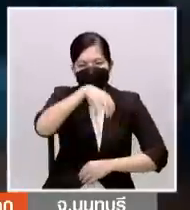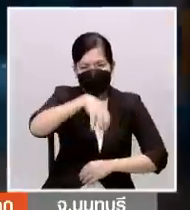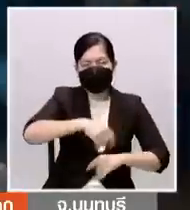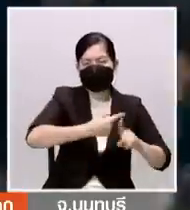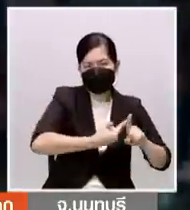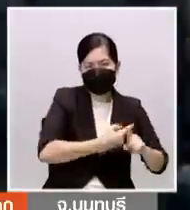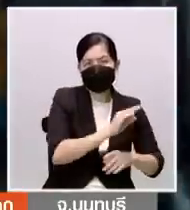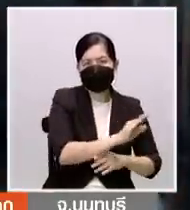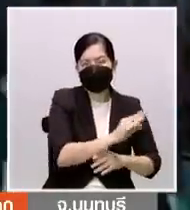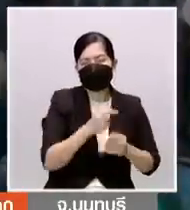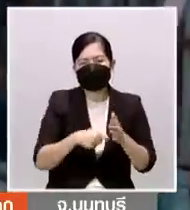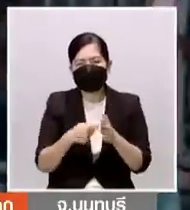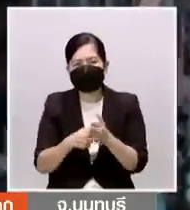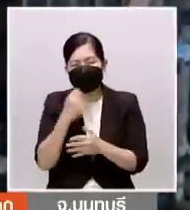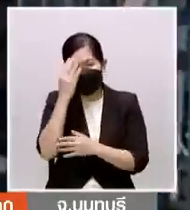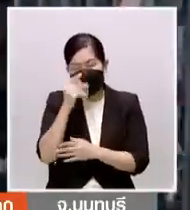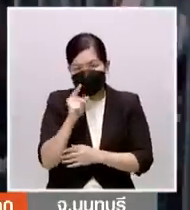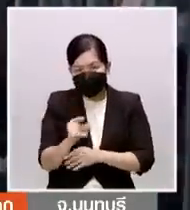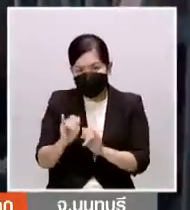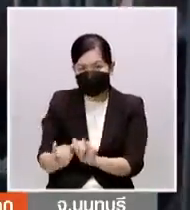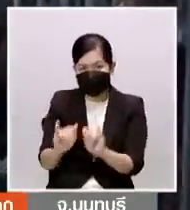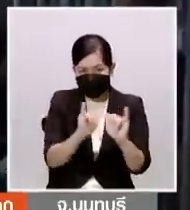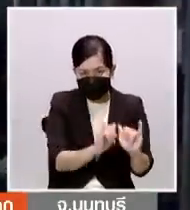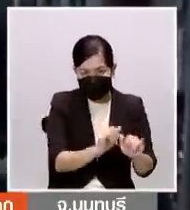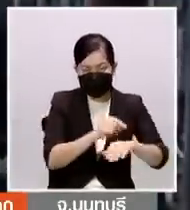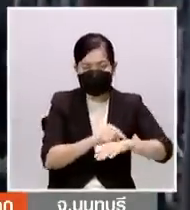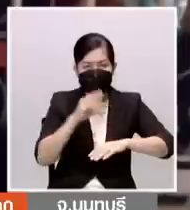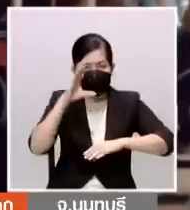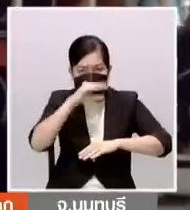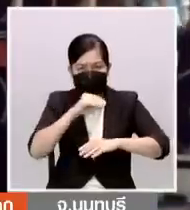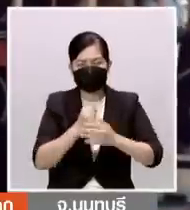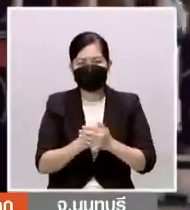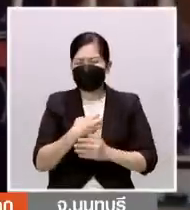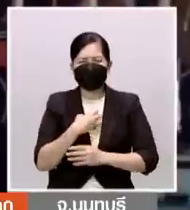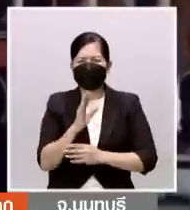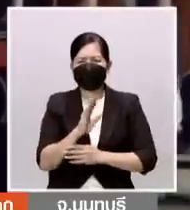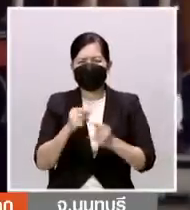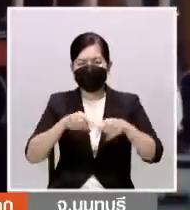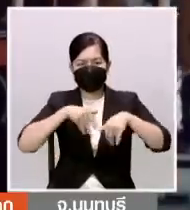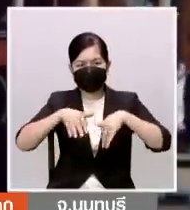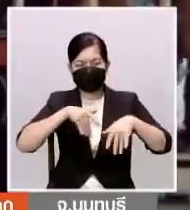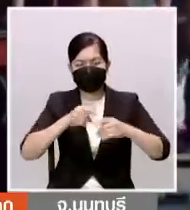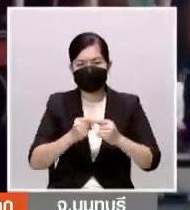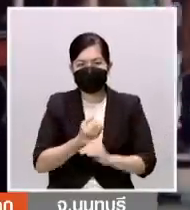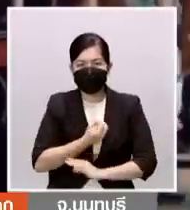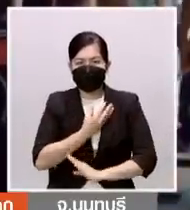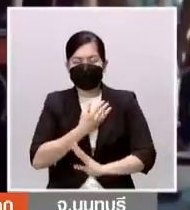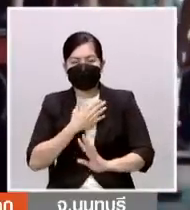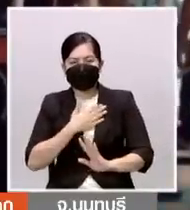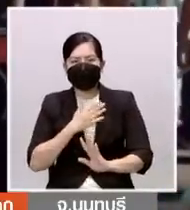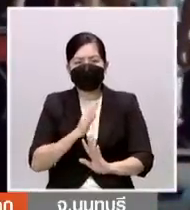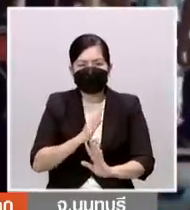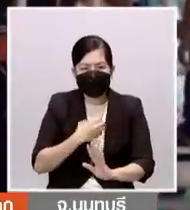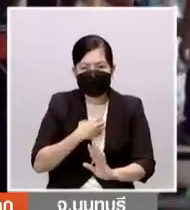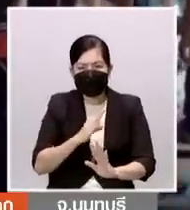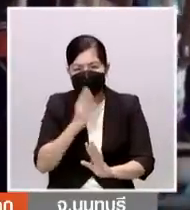นามสาเหตุที่ต้องย้ายแรงงานทั้งหมดในช่วงเวลากลางคืนเนื่องจากไม่อยากให้ประชาชนละแวกดังกล่าวแตกตื่นหรือว่าตกใจที่พบ